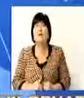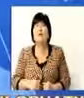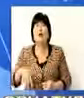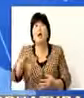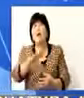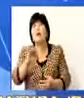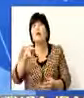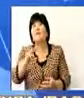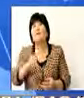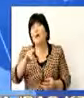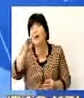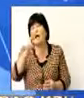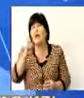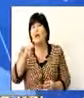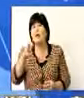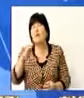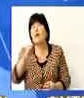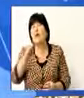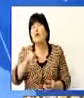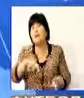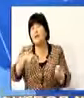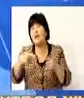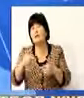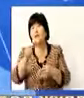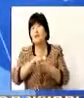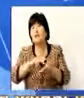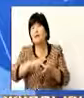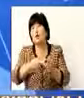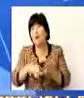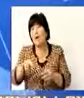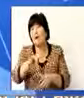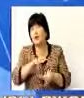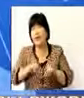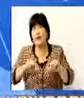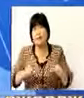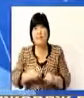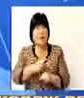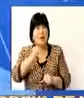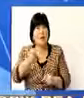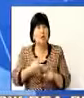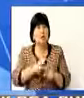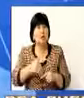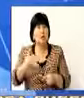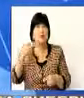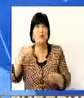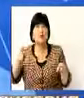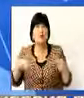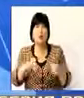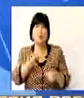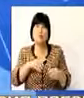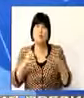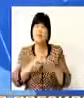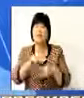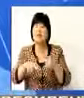Аймақ филологтарының қазақ әліпбиінің латын қарпіне негізделіп жасалған жобасы республикалық комиссияға жолданбақ. Бұл туралы осы мақсатта құрылған жұмысшы